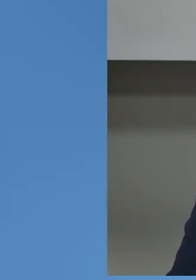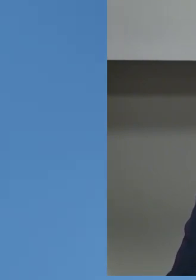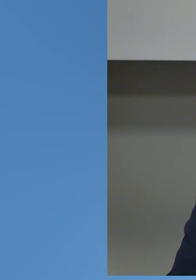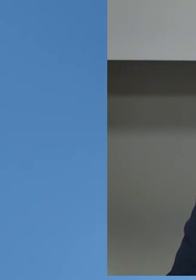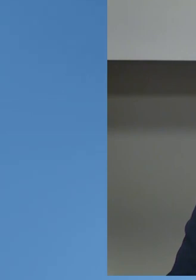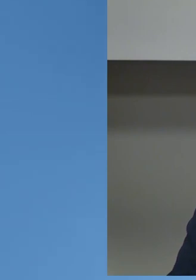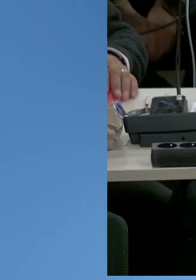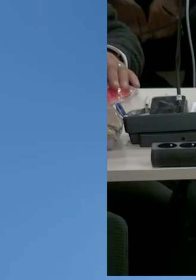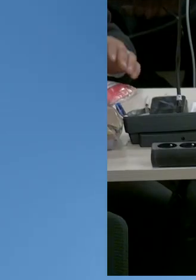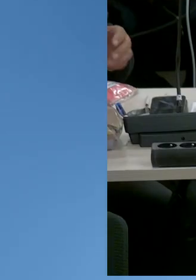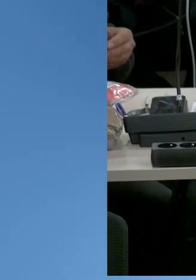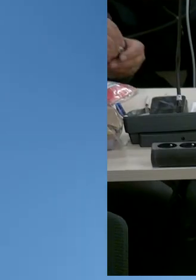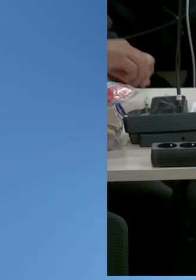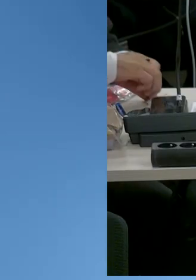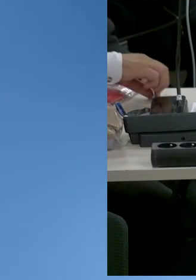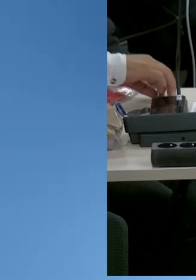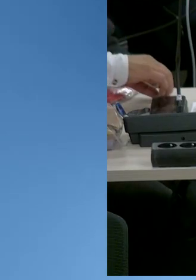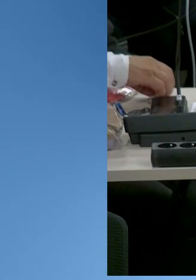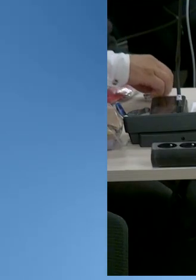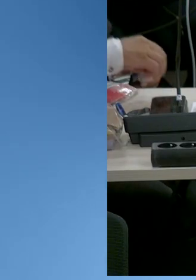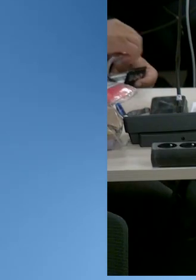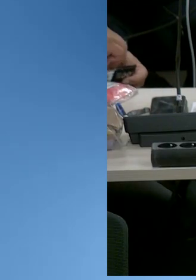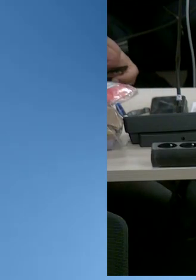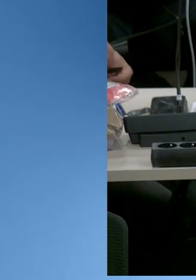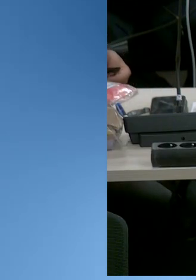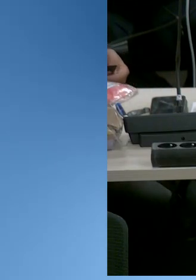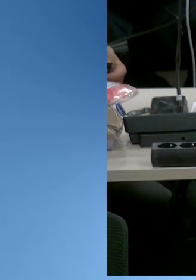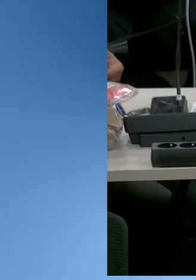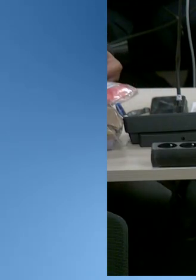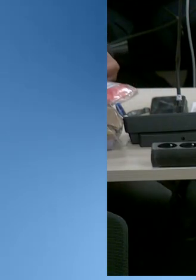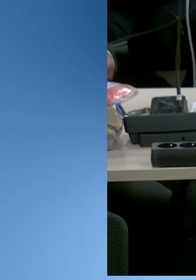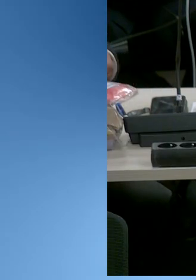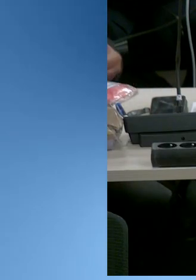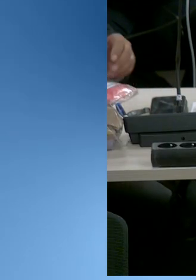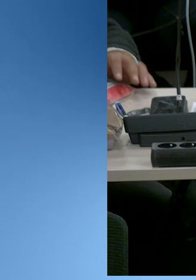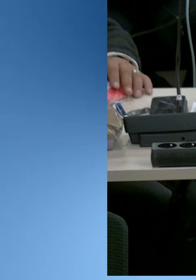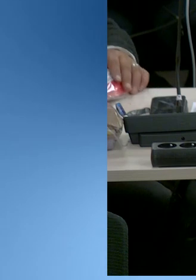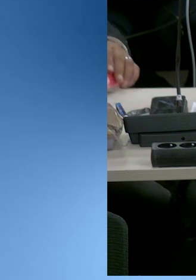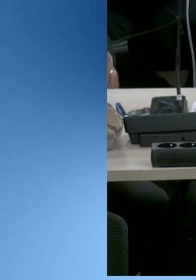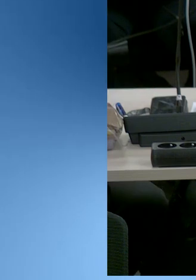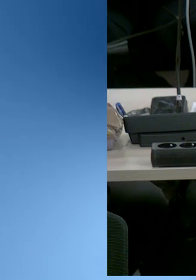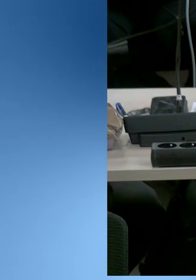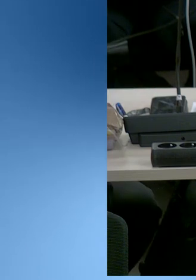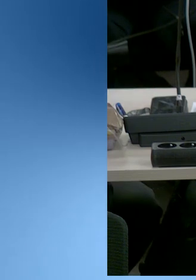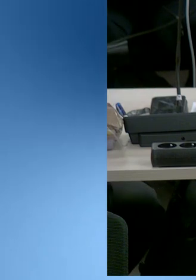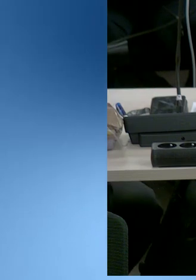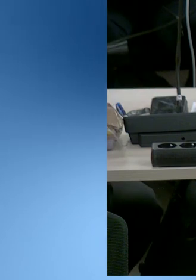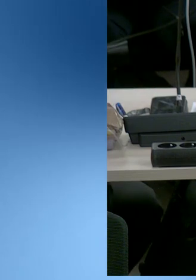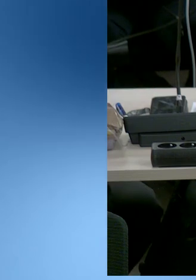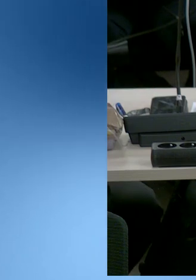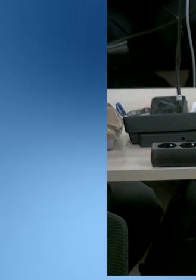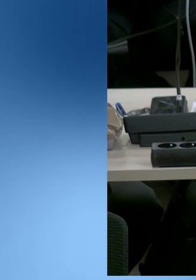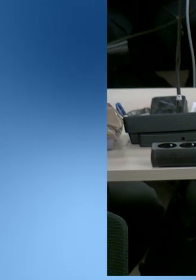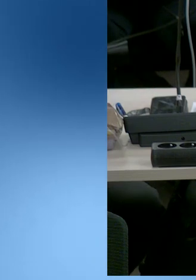excusez-moi pas un robot monsieur le ma j'entends cette explication bien sûr mais c'est pour cette raison que j'ai qu'on a demandé les